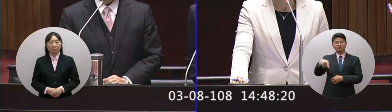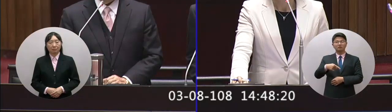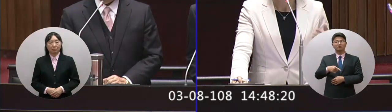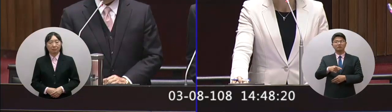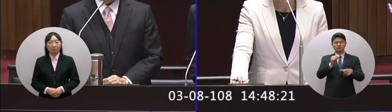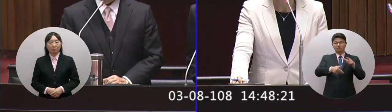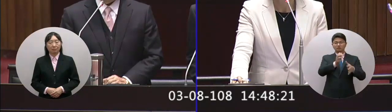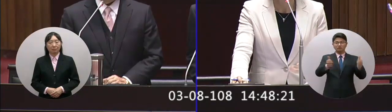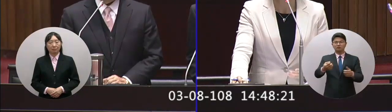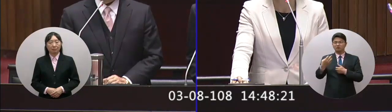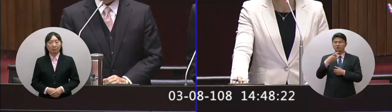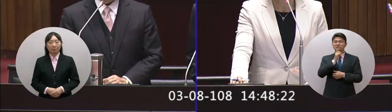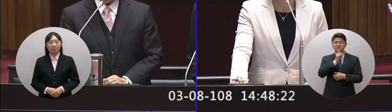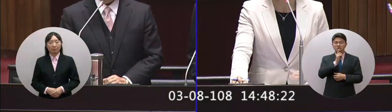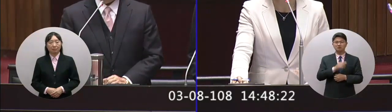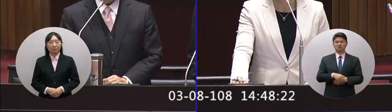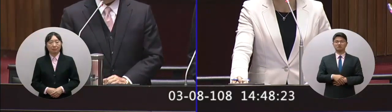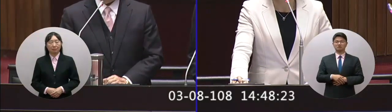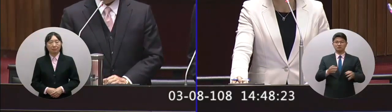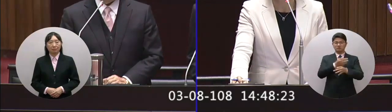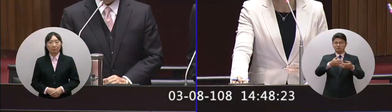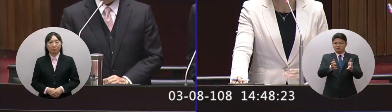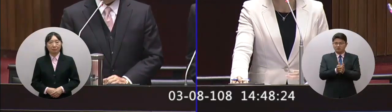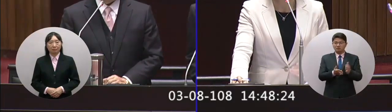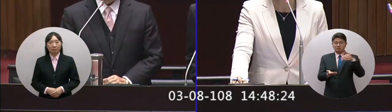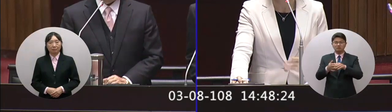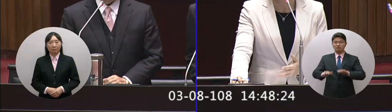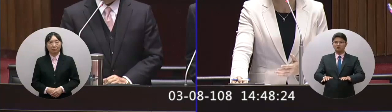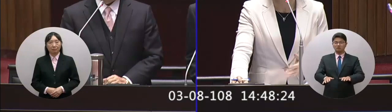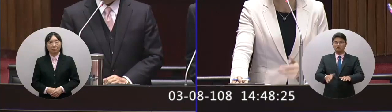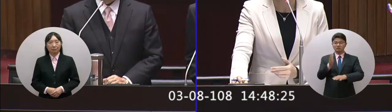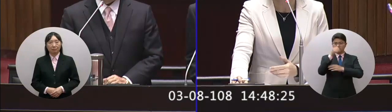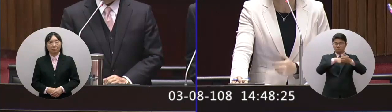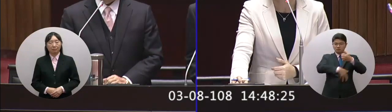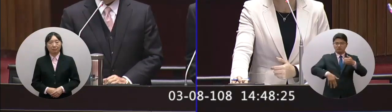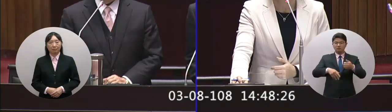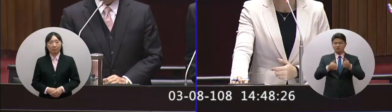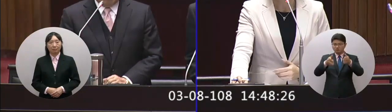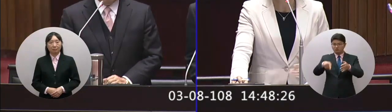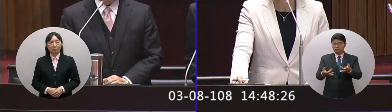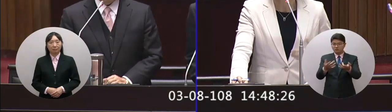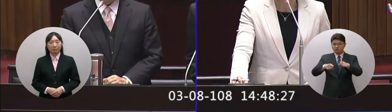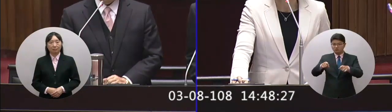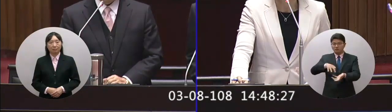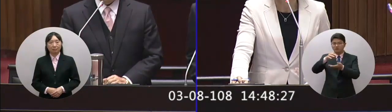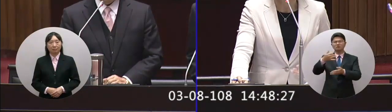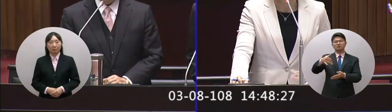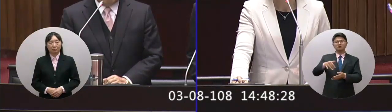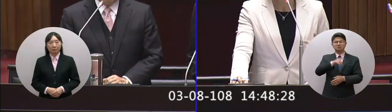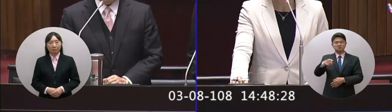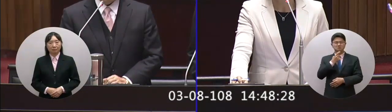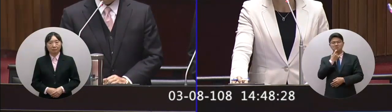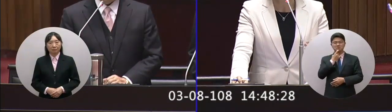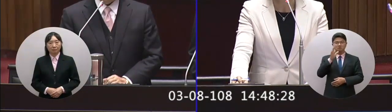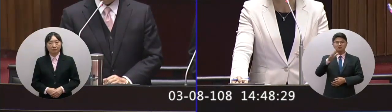工还看不到这个经济部这边或者是相关部会针对这个草案提出来，所以他们有很多意